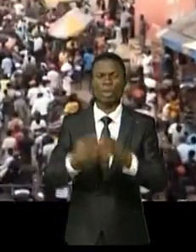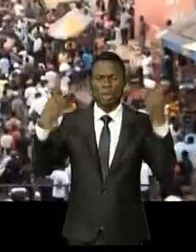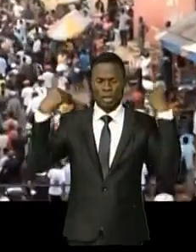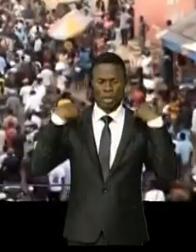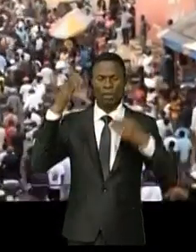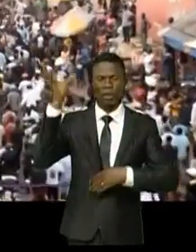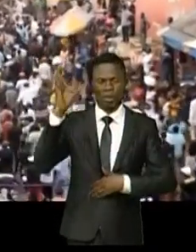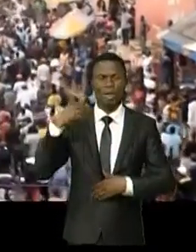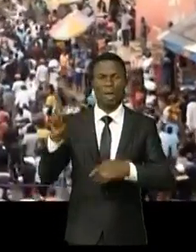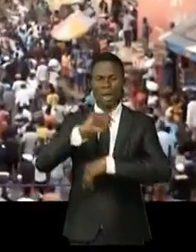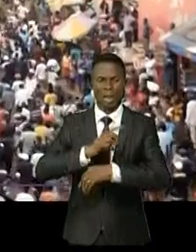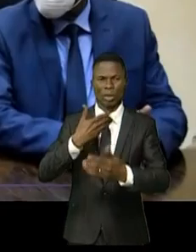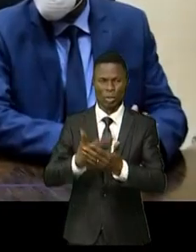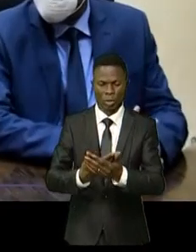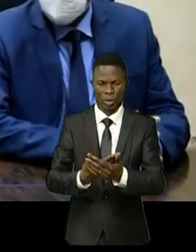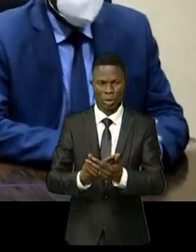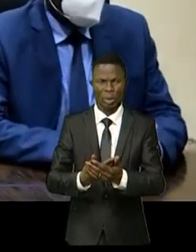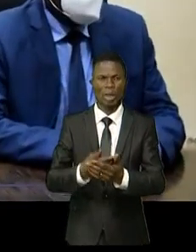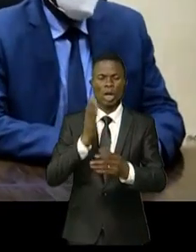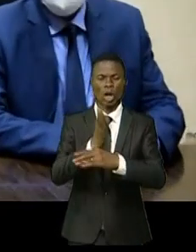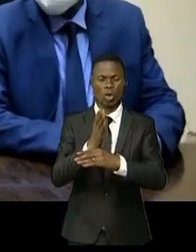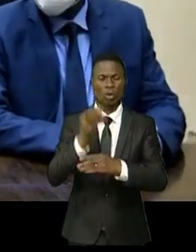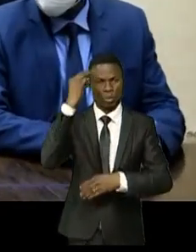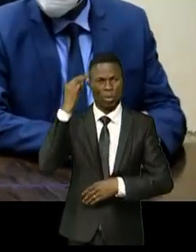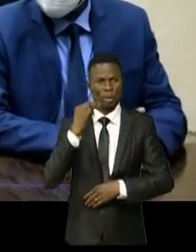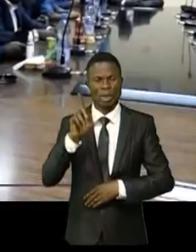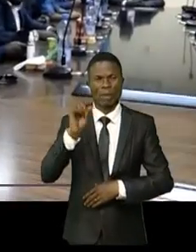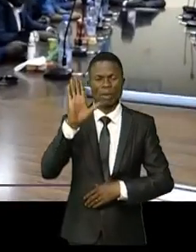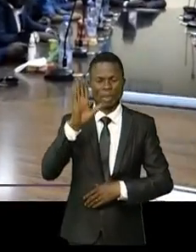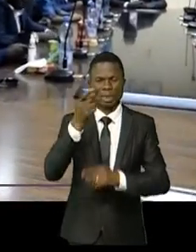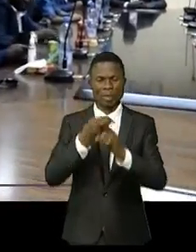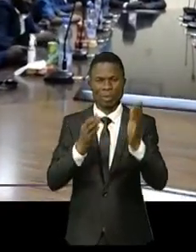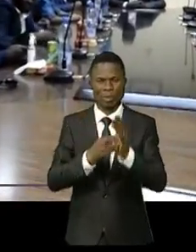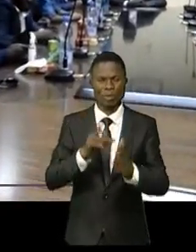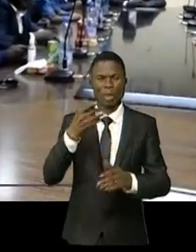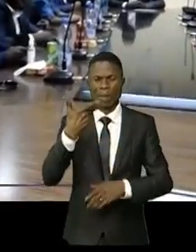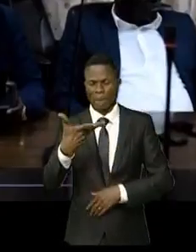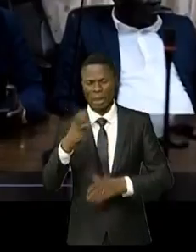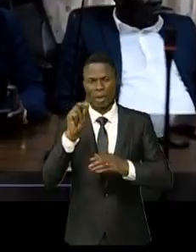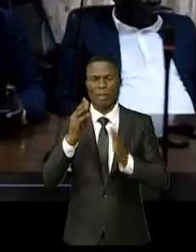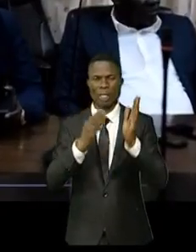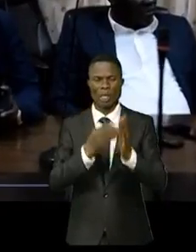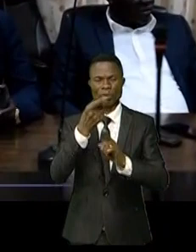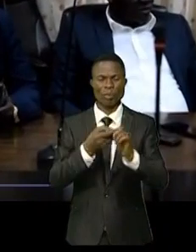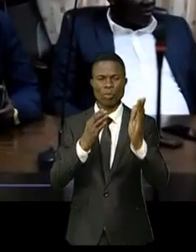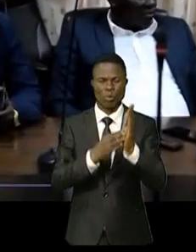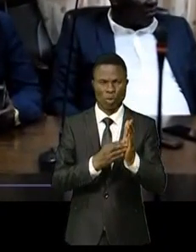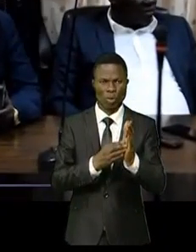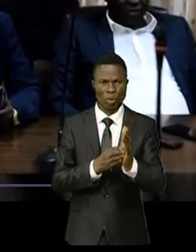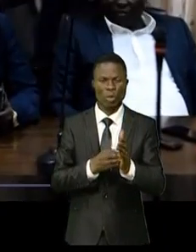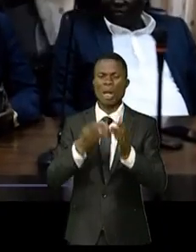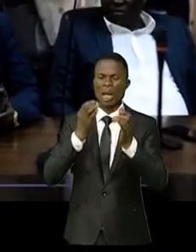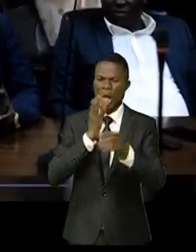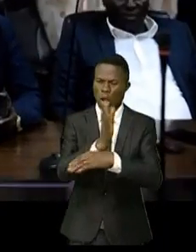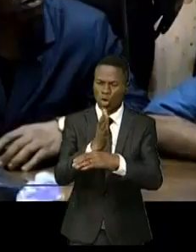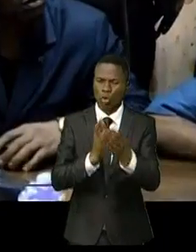jour de son arrivée. Ça n'est suivi de deux conseils de ministres tenus le samedi 25 septembre et le mercredi 29 septembre 2021, juste pour donner de nouvelles